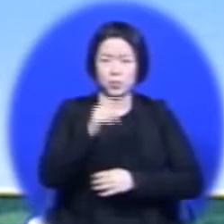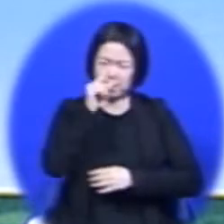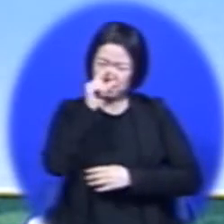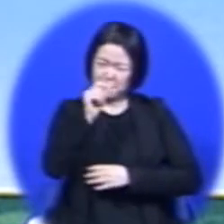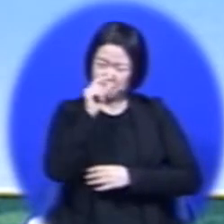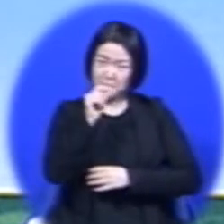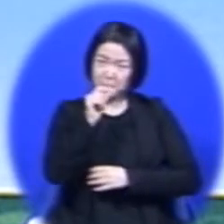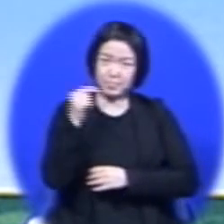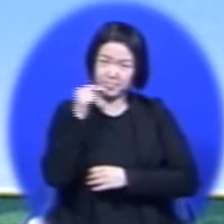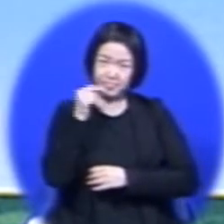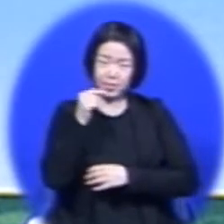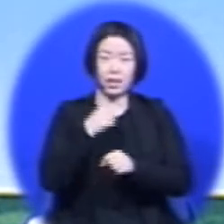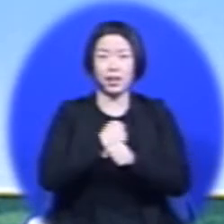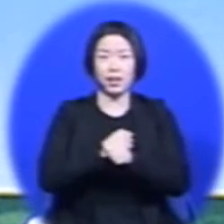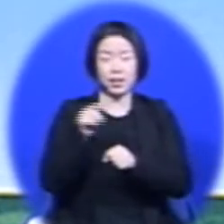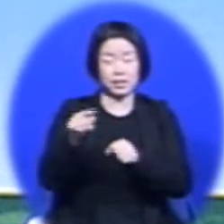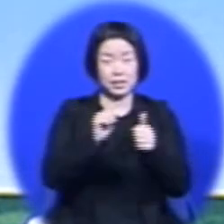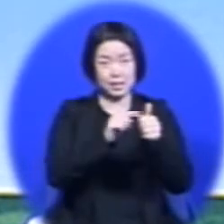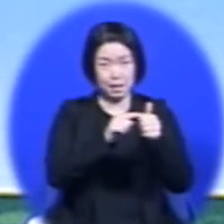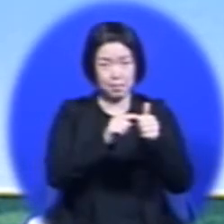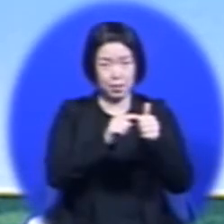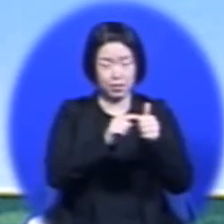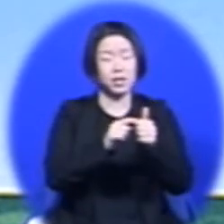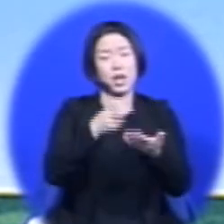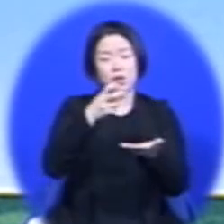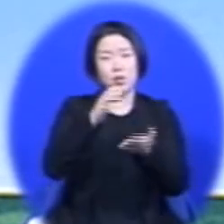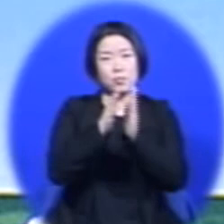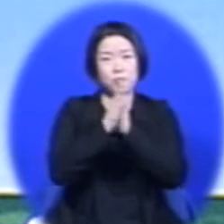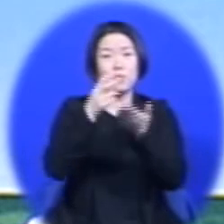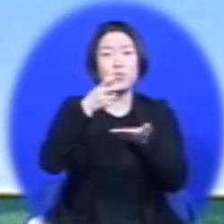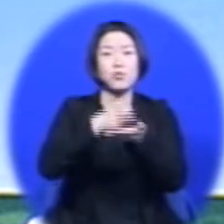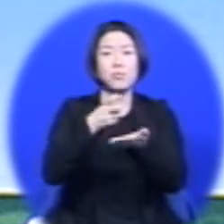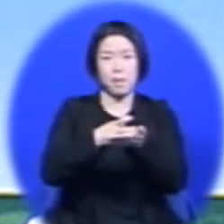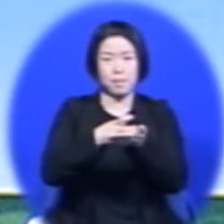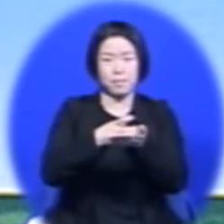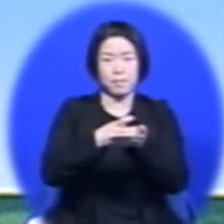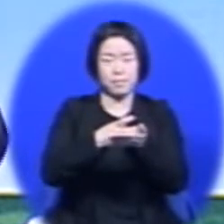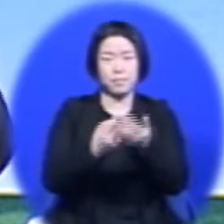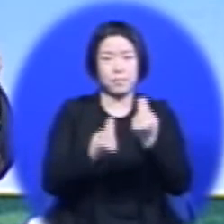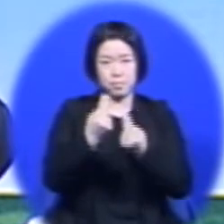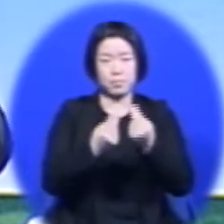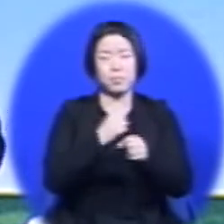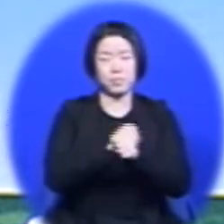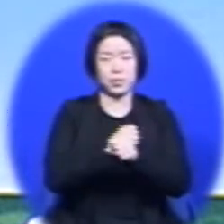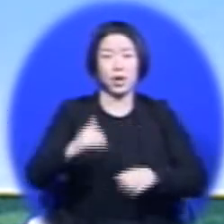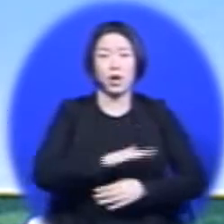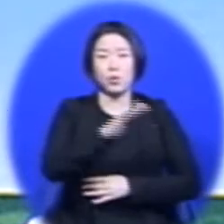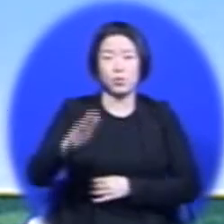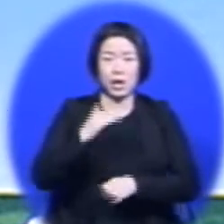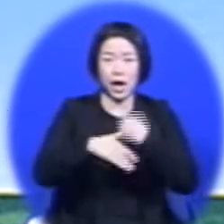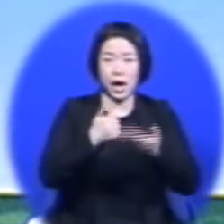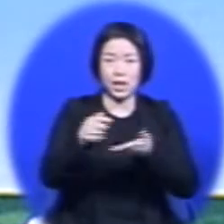까다로운 엄격한 그 남편은 율법을 상징하는 것입니다. 우리가 하나님을 믿어도